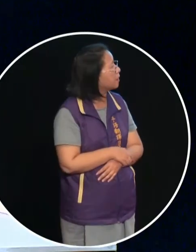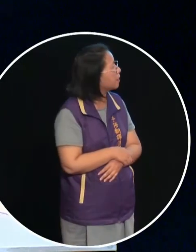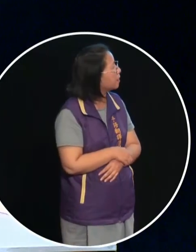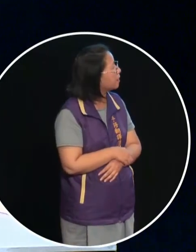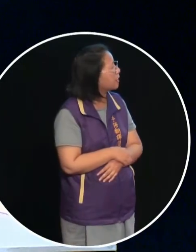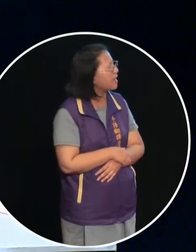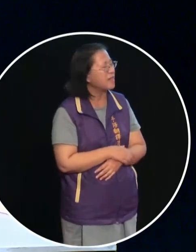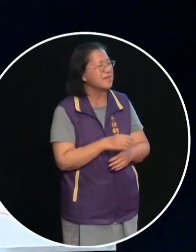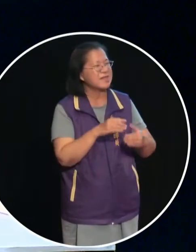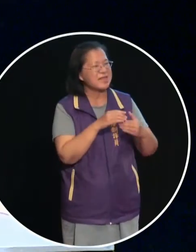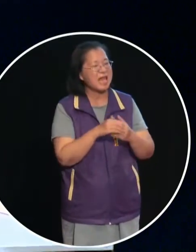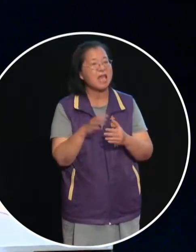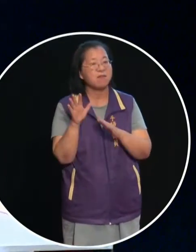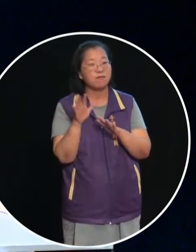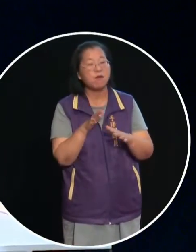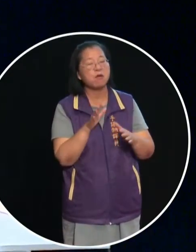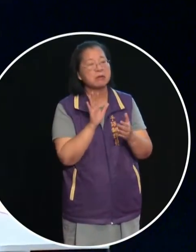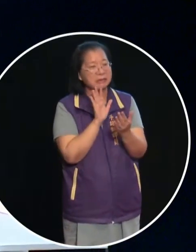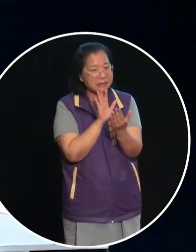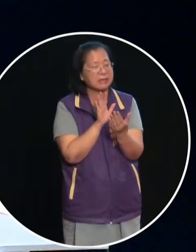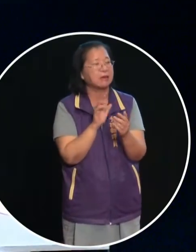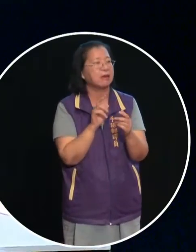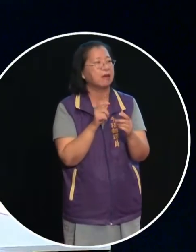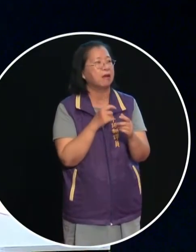带风向啊，或者是放气球的，因为